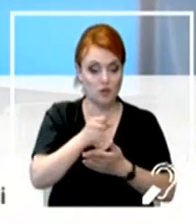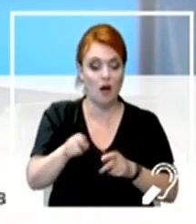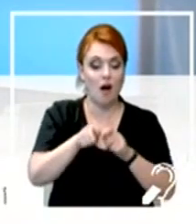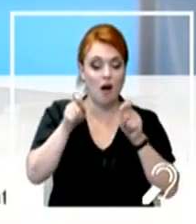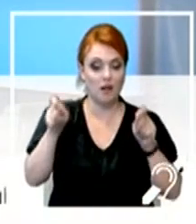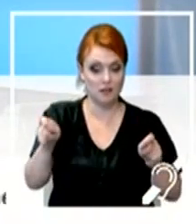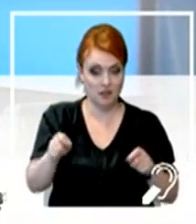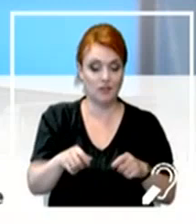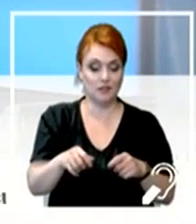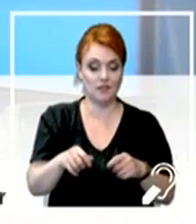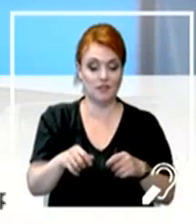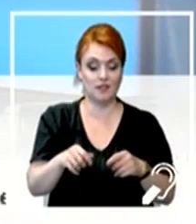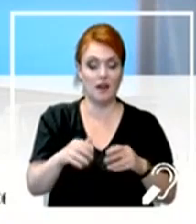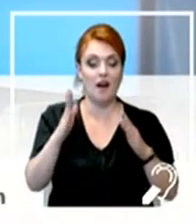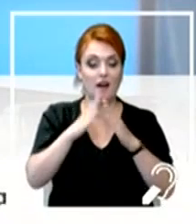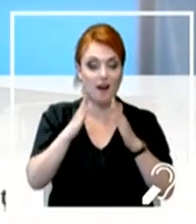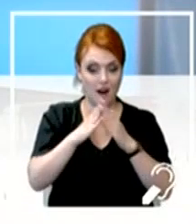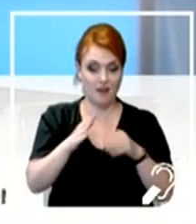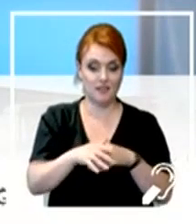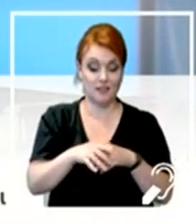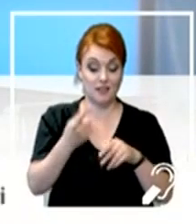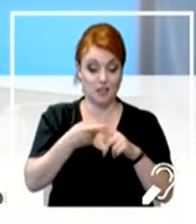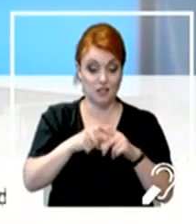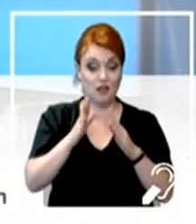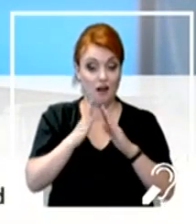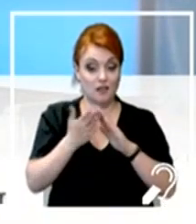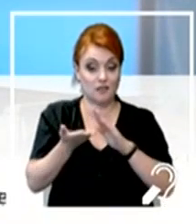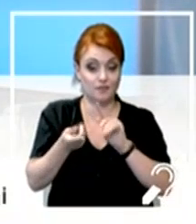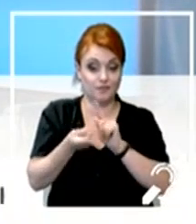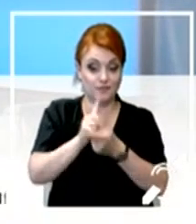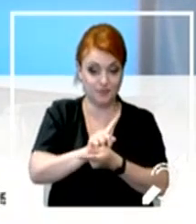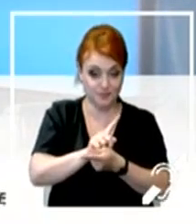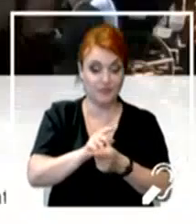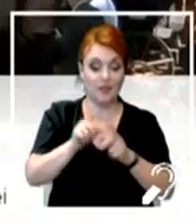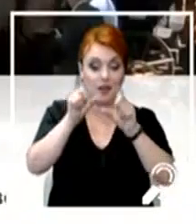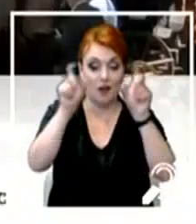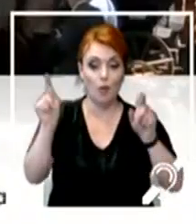român. Colecția numără peste 200 de piese, unele vechi de peste un secol.